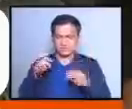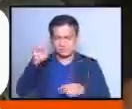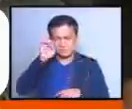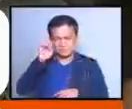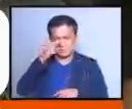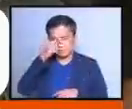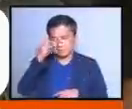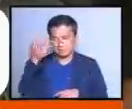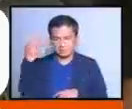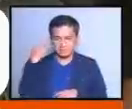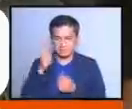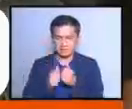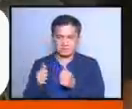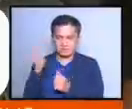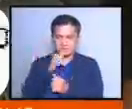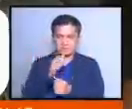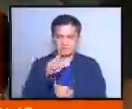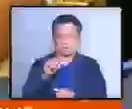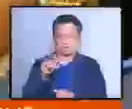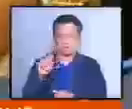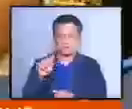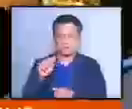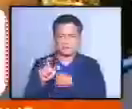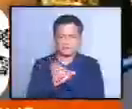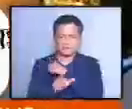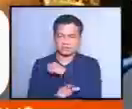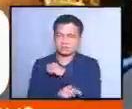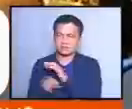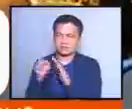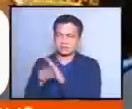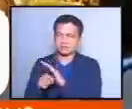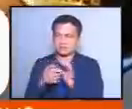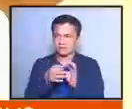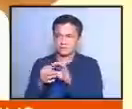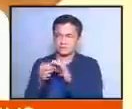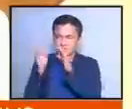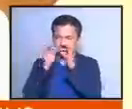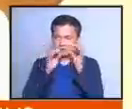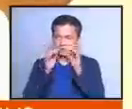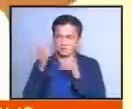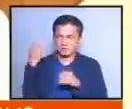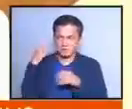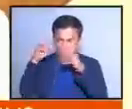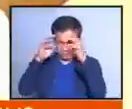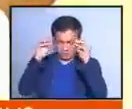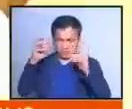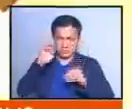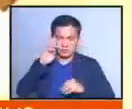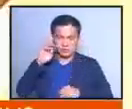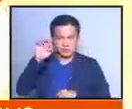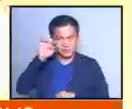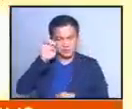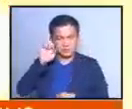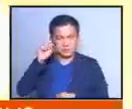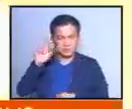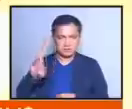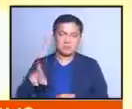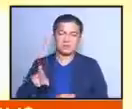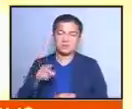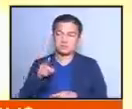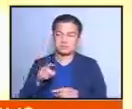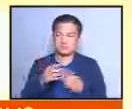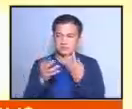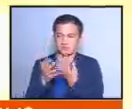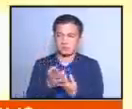Espenido dahil noong hepe siya ng Albuera, Leyte, napatay ang dinadawit sa droga na si dating Mayor Rolando Espinosa Sr. habang